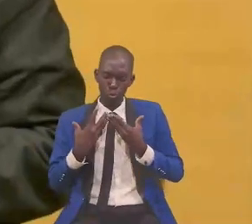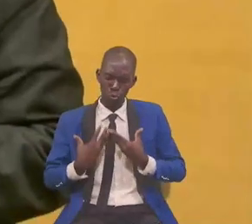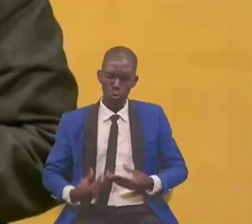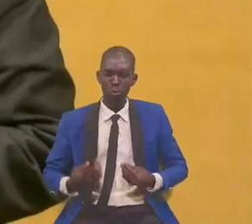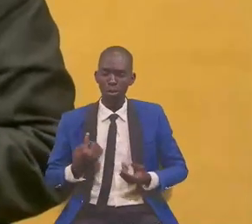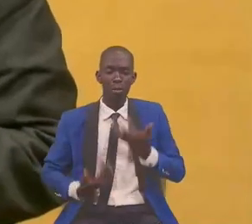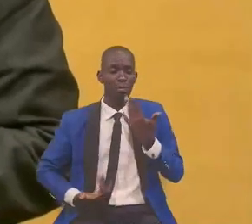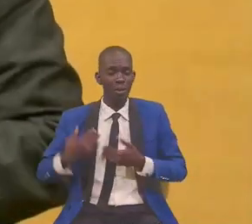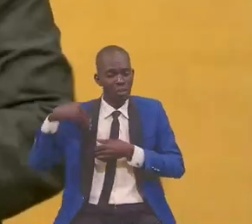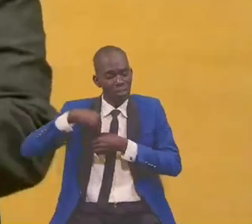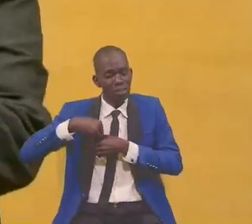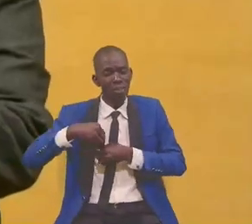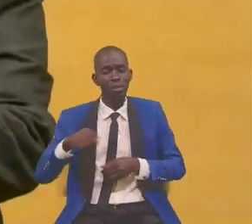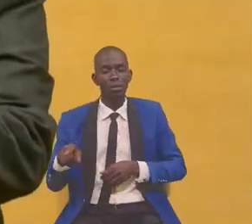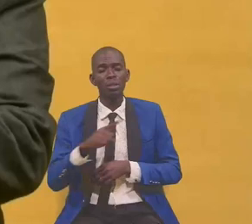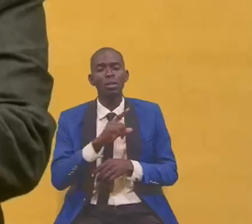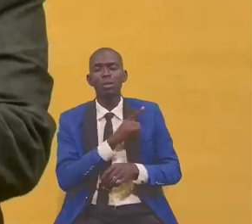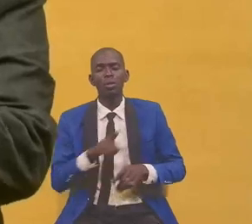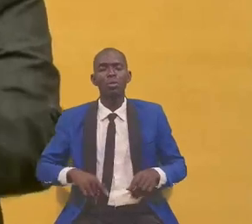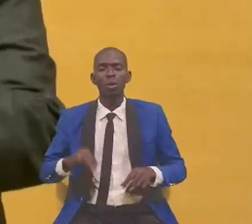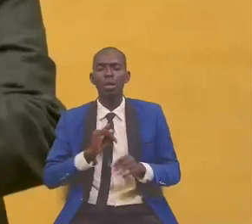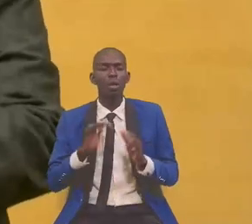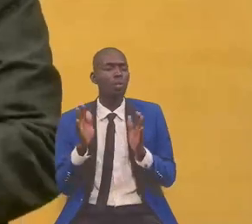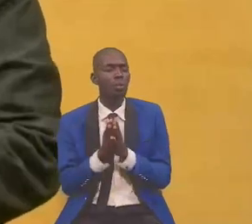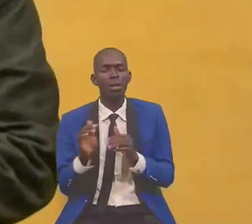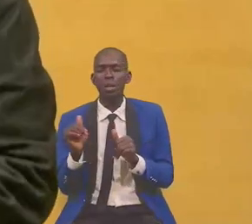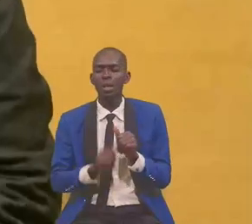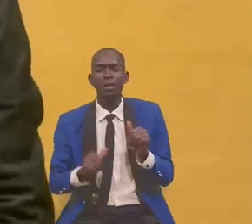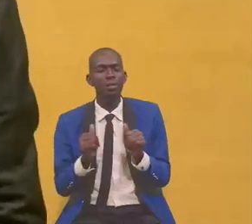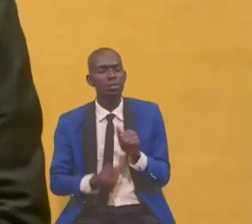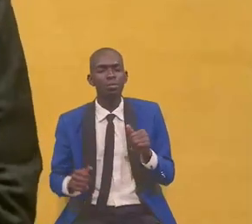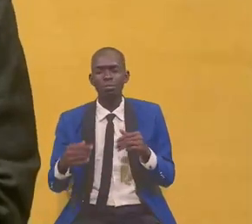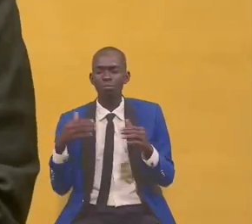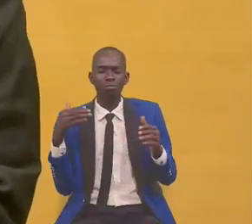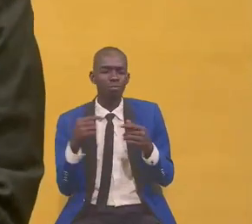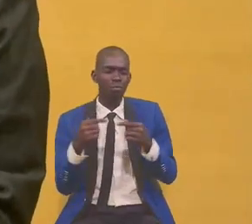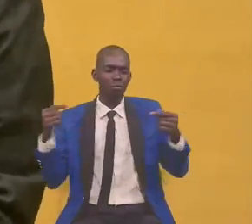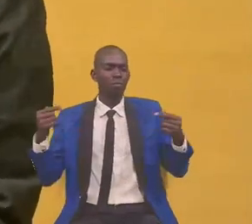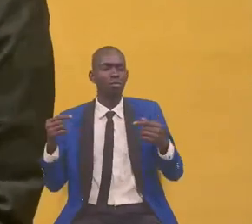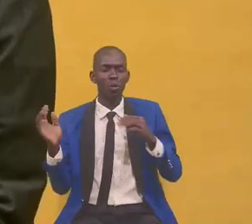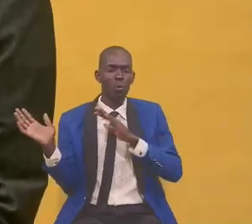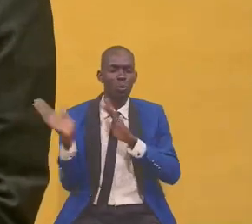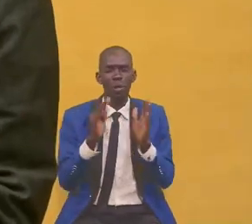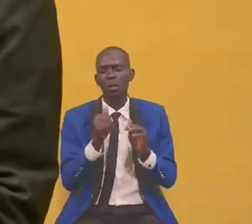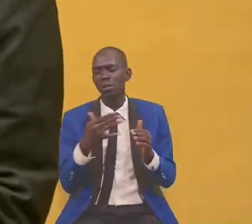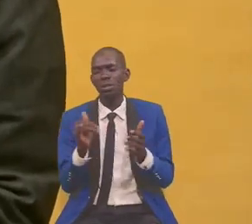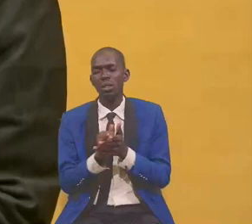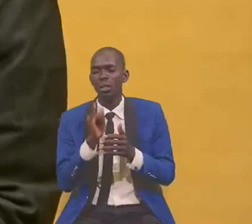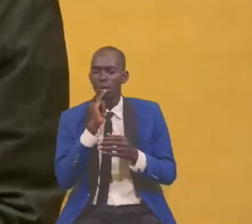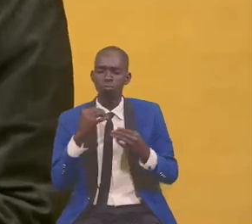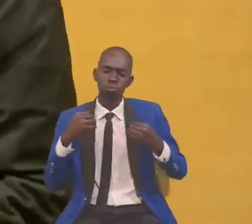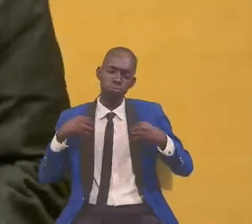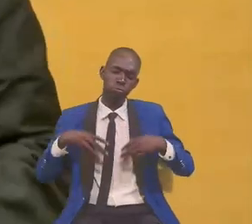Je prie, Seigneur, que tout vent contraire, tout ce qui déprime, tout